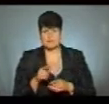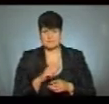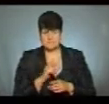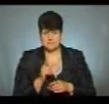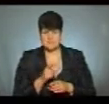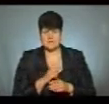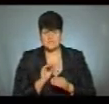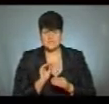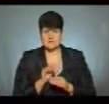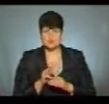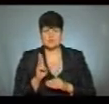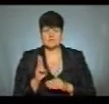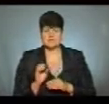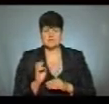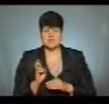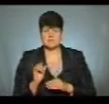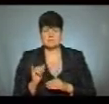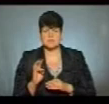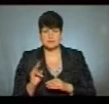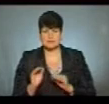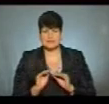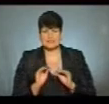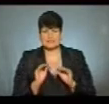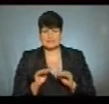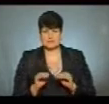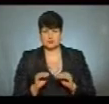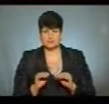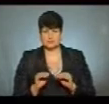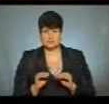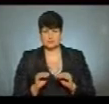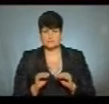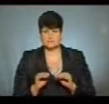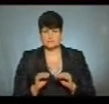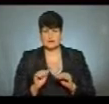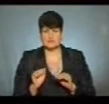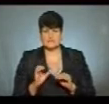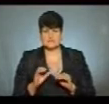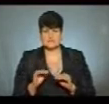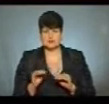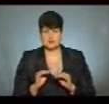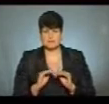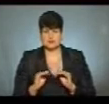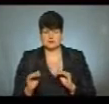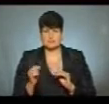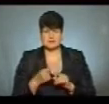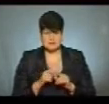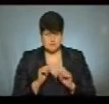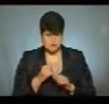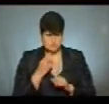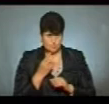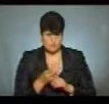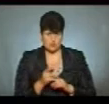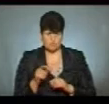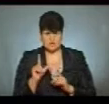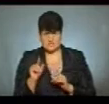підсилюють щебенево-піщаної сумішу і кладуть під укладчик, кладуть асфальтобетон. Це ви можете побачити, люди